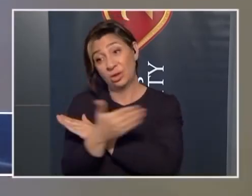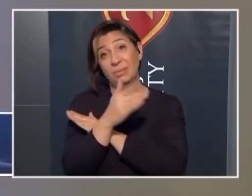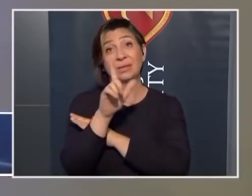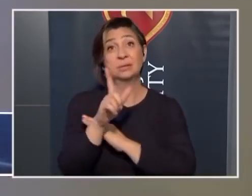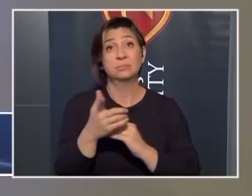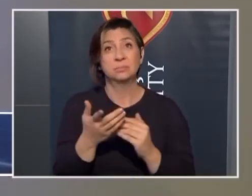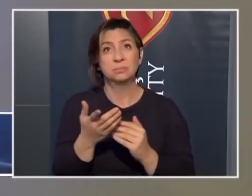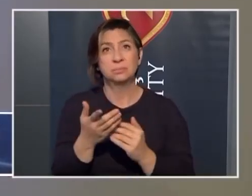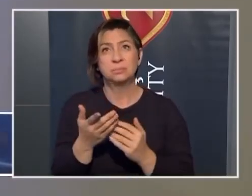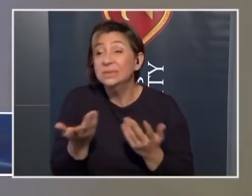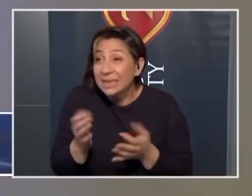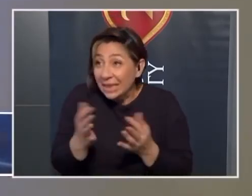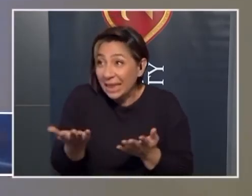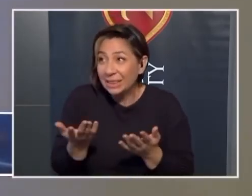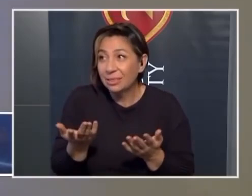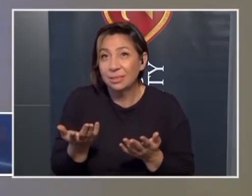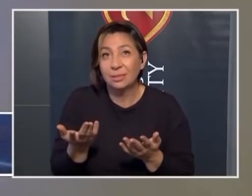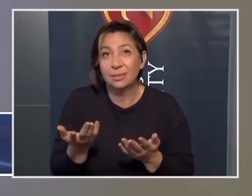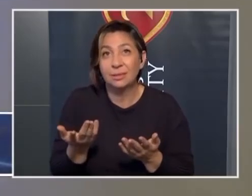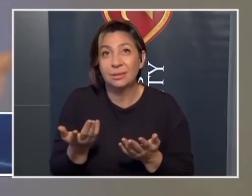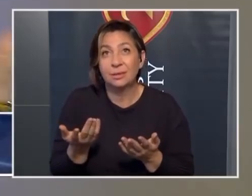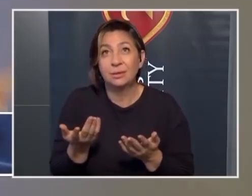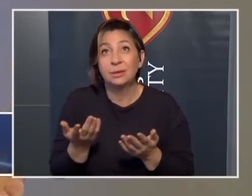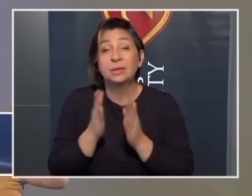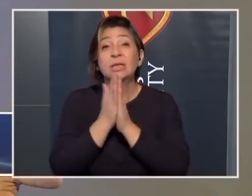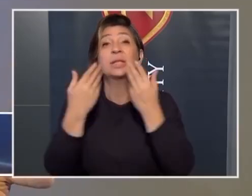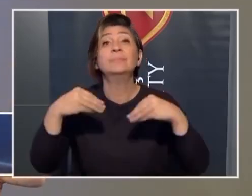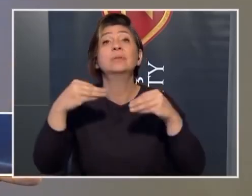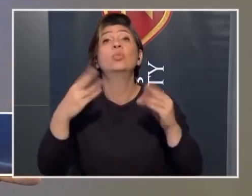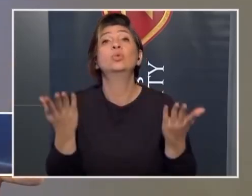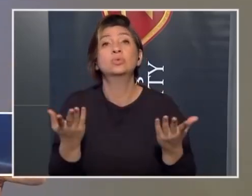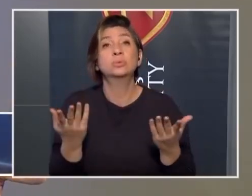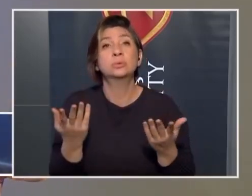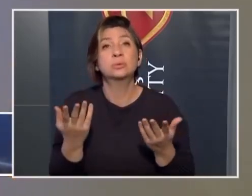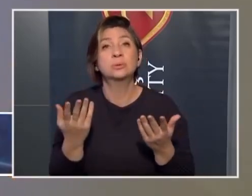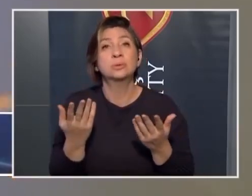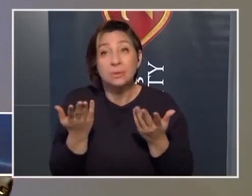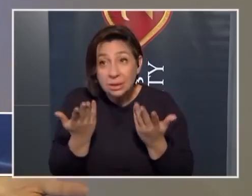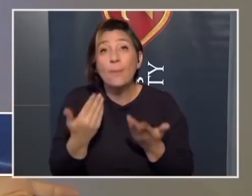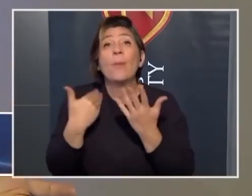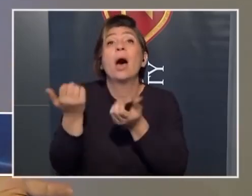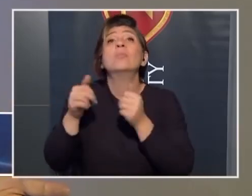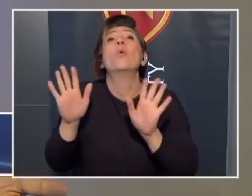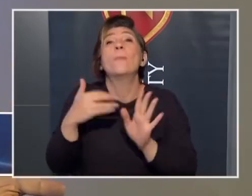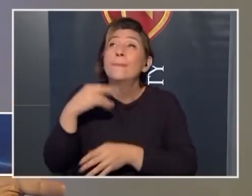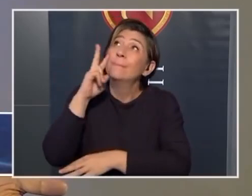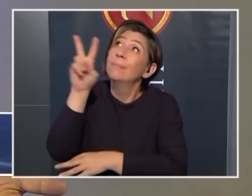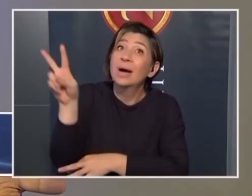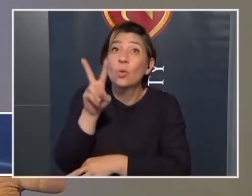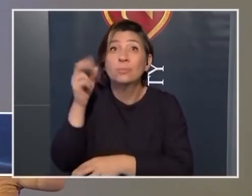lazım. Niye? E kitap satmıyoruz ki. E tamam almıyorum.